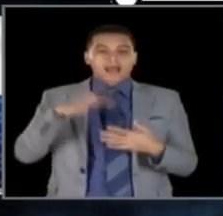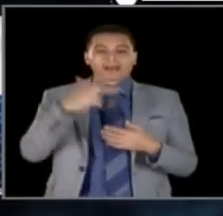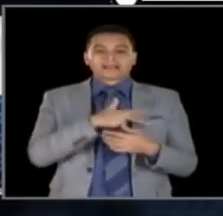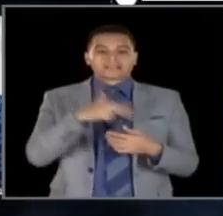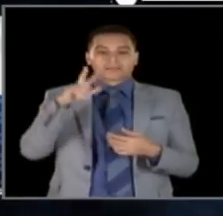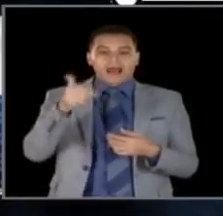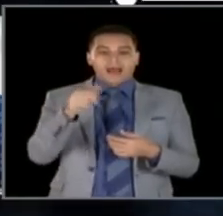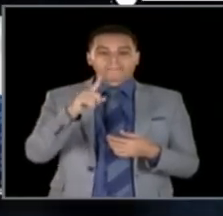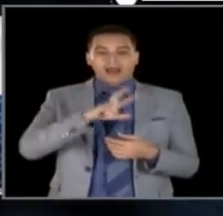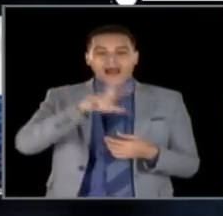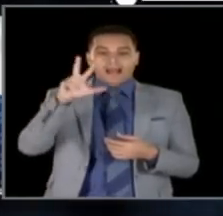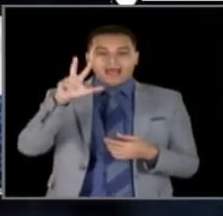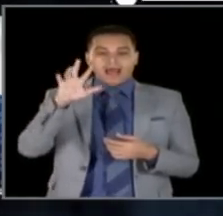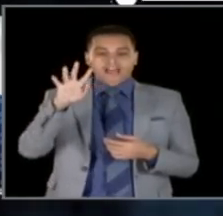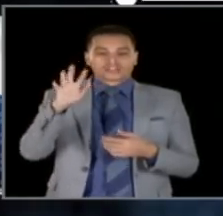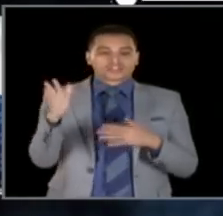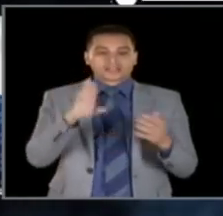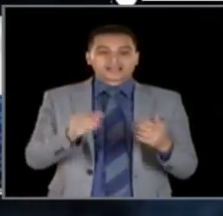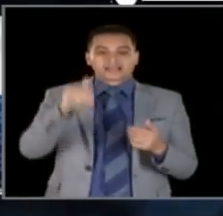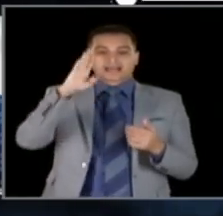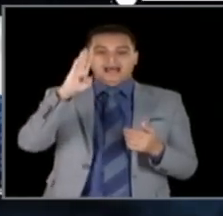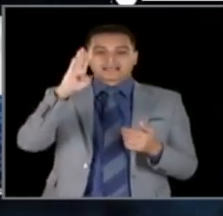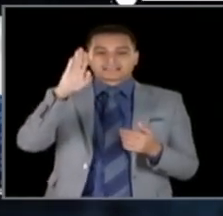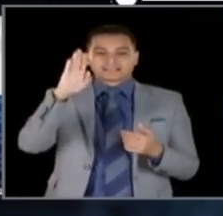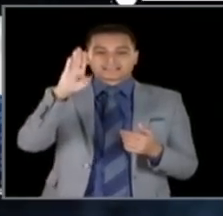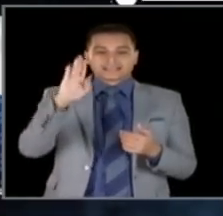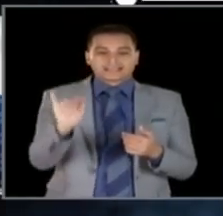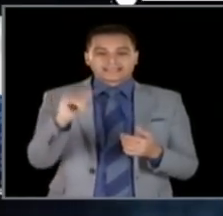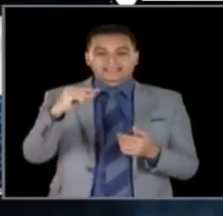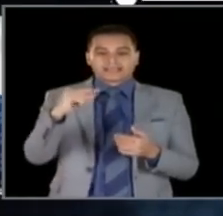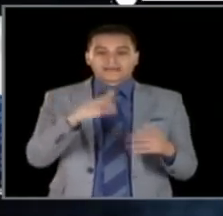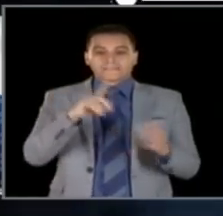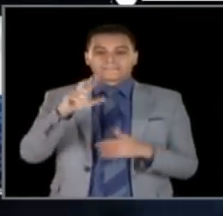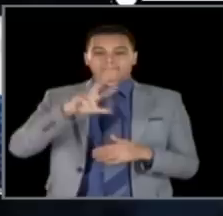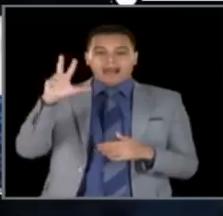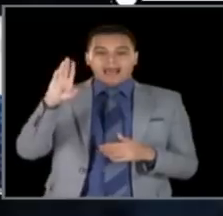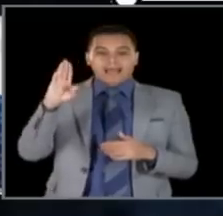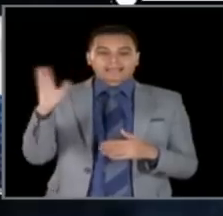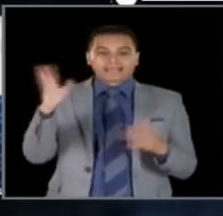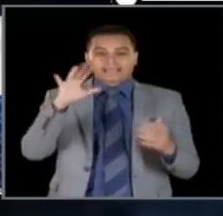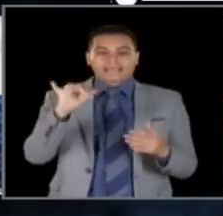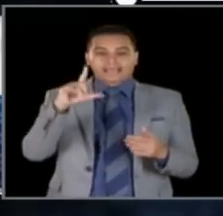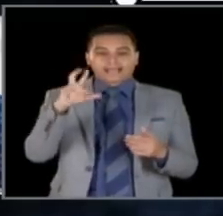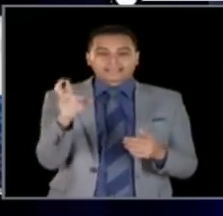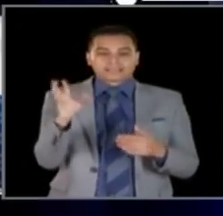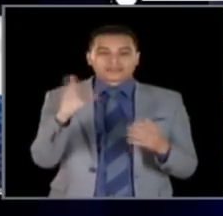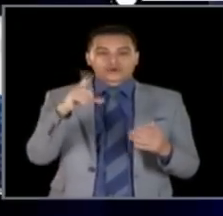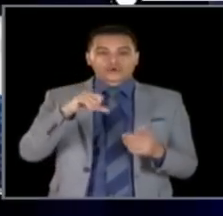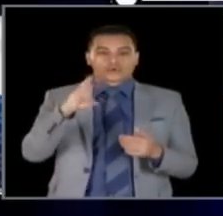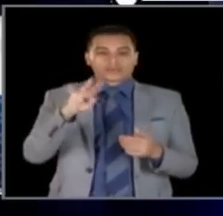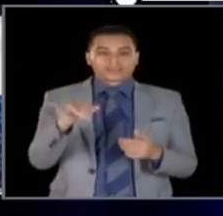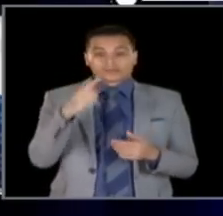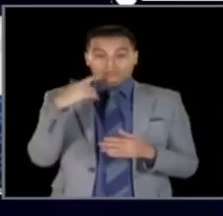اختيارات: الأبلاش، كاسكيد، بلاك هيلز، روكي. الأبلاش.